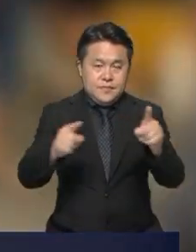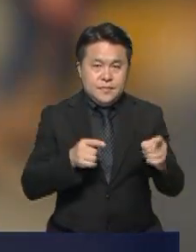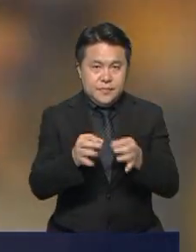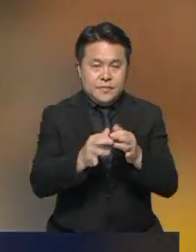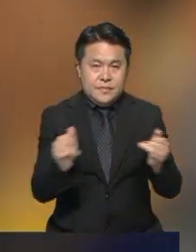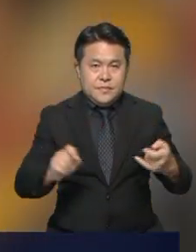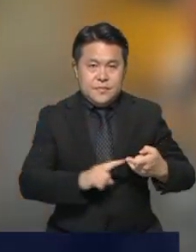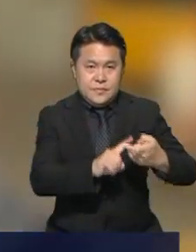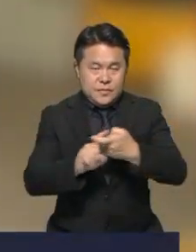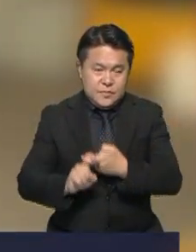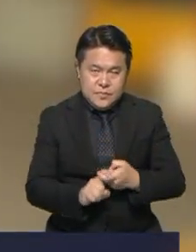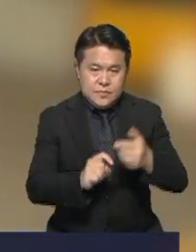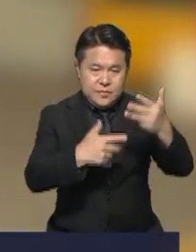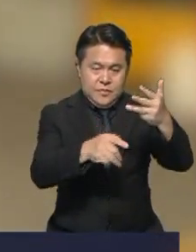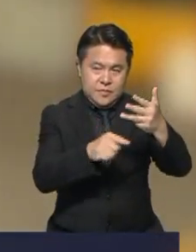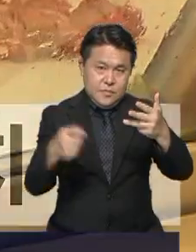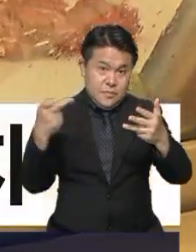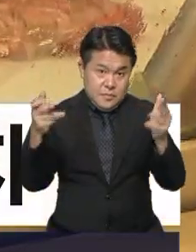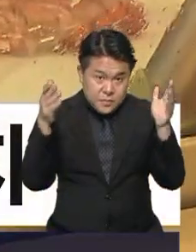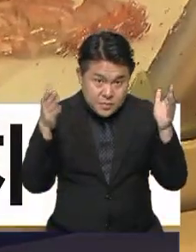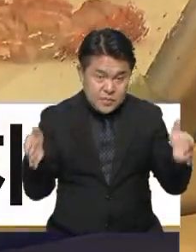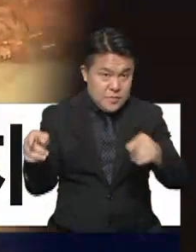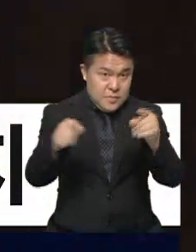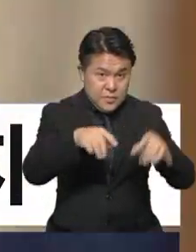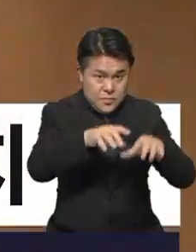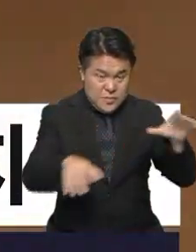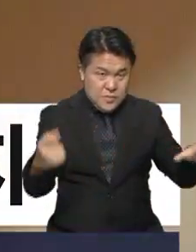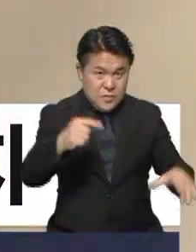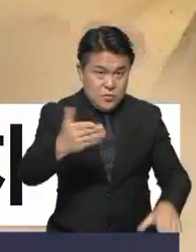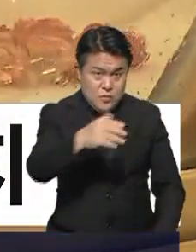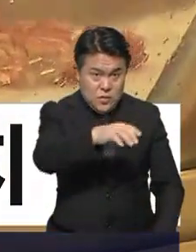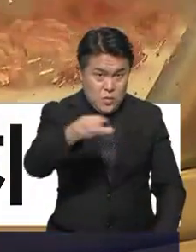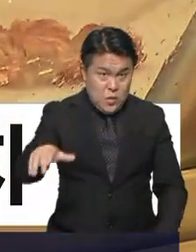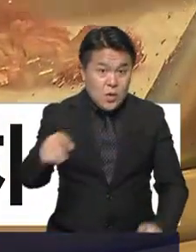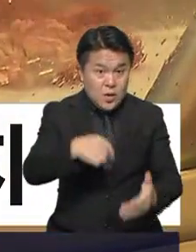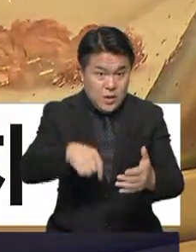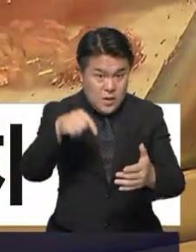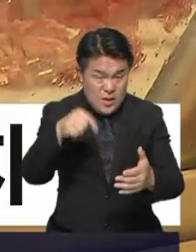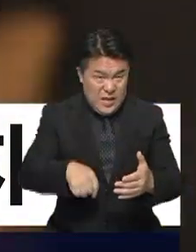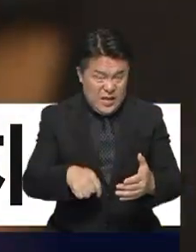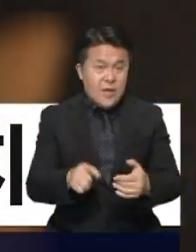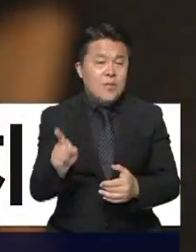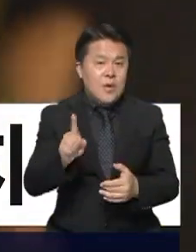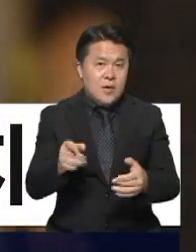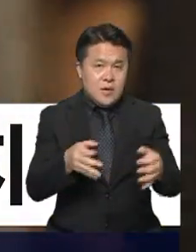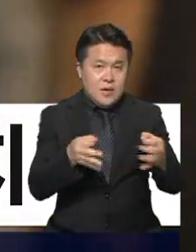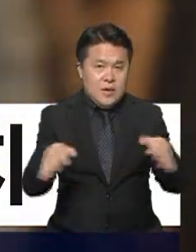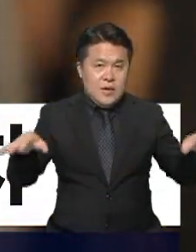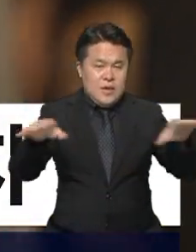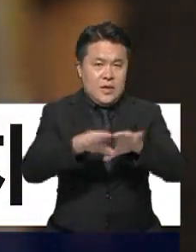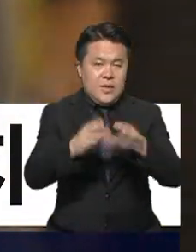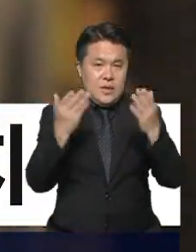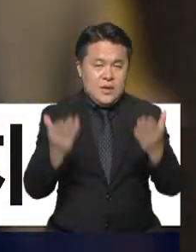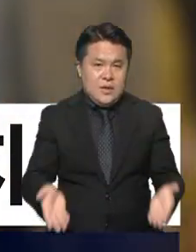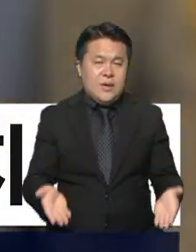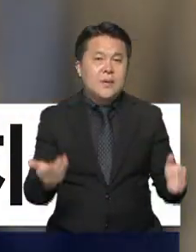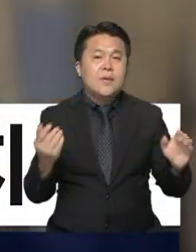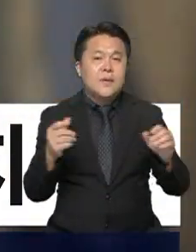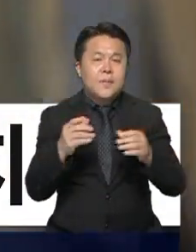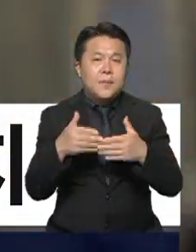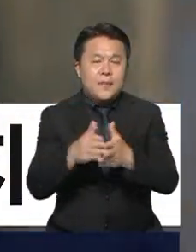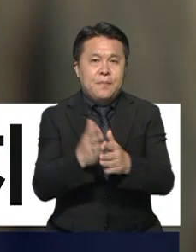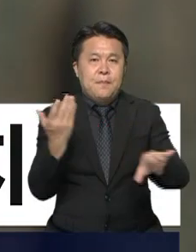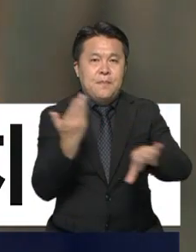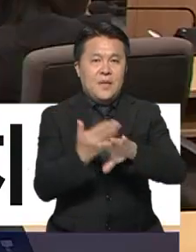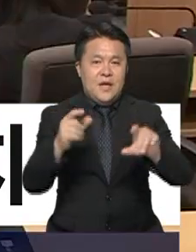상인연합회는 오는 8일부터 12일까지 전국 1,900여 개 전통시장에 마트 휴업 폐지에 반대하는 현수막을 설치할